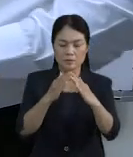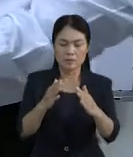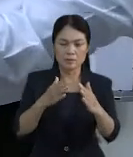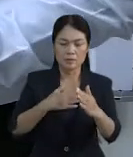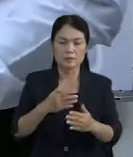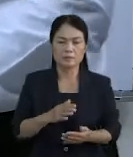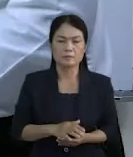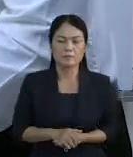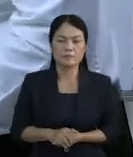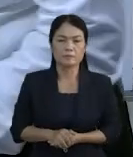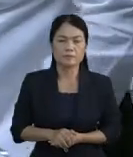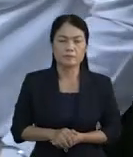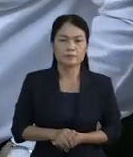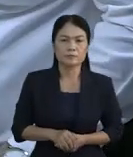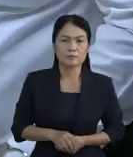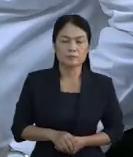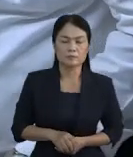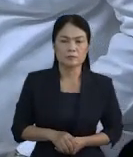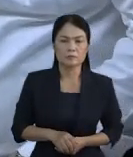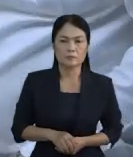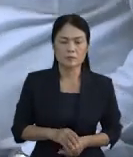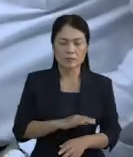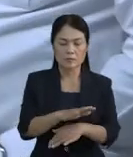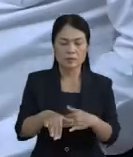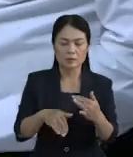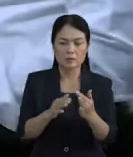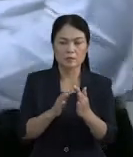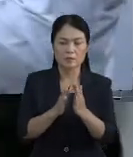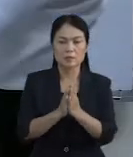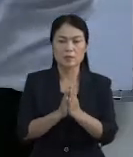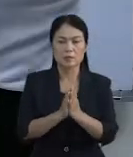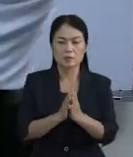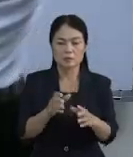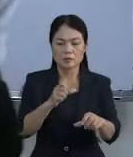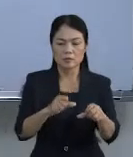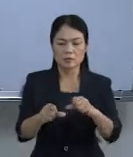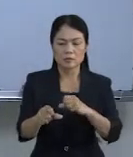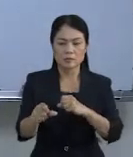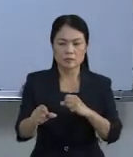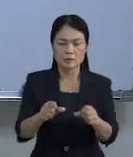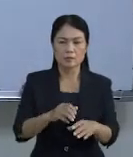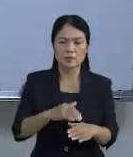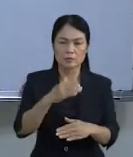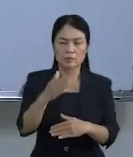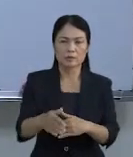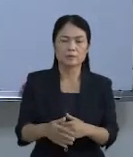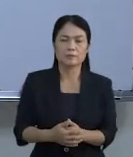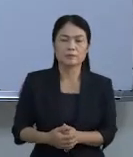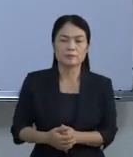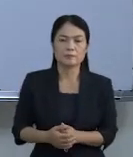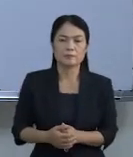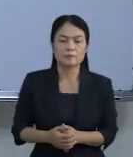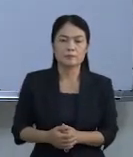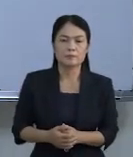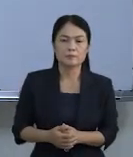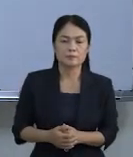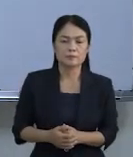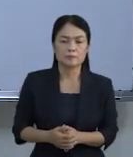và chân của cụ ốc con chân và dương to mới riêng dương từ một tiền là con á